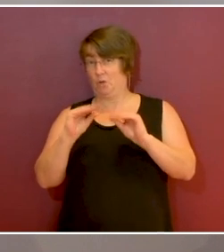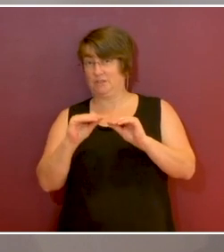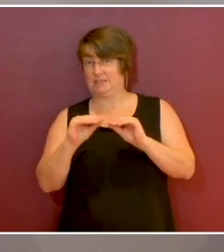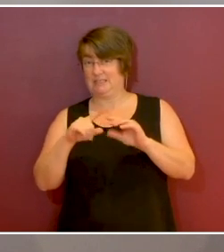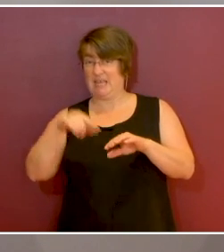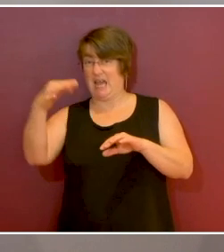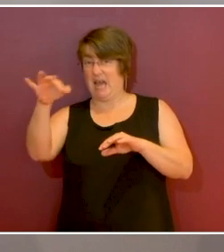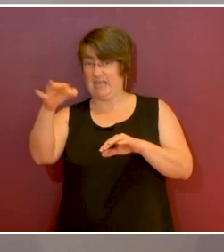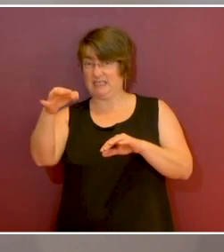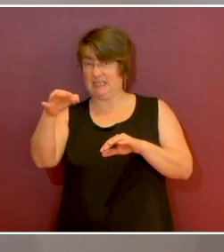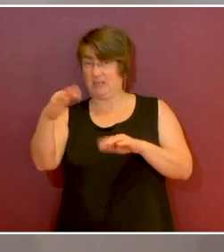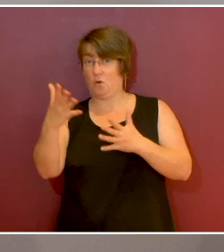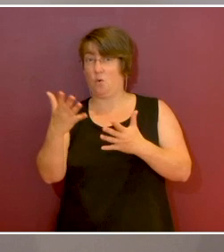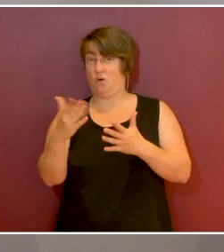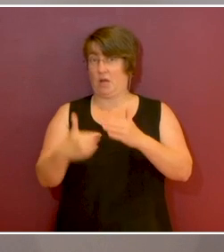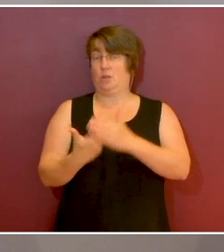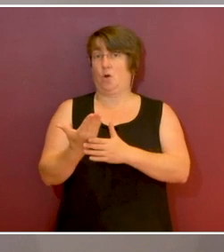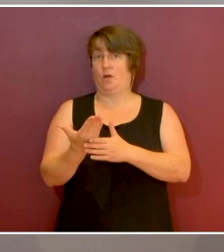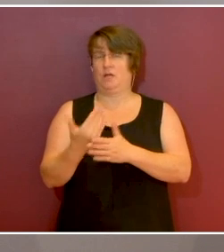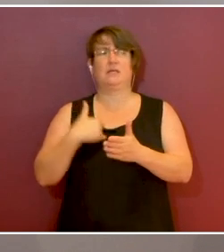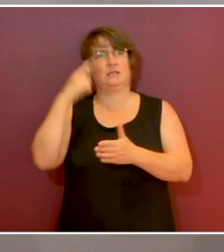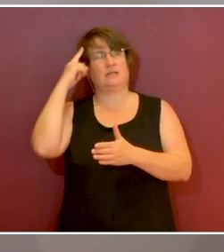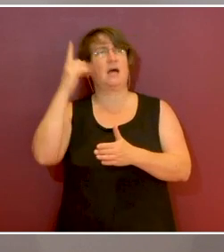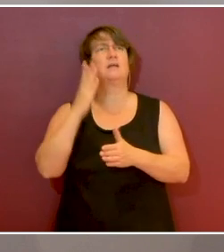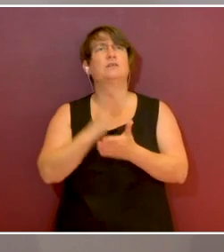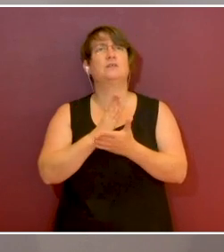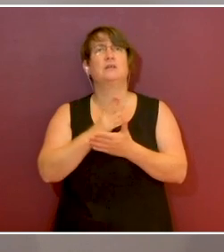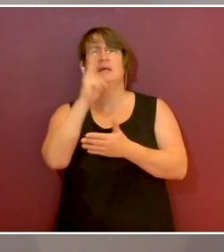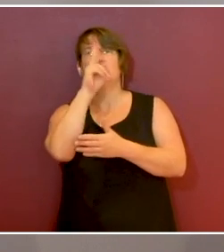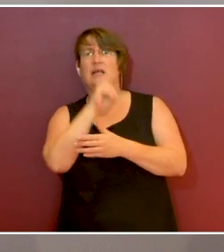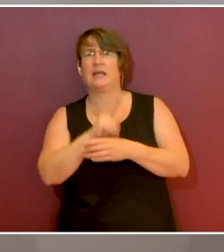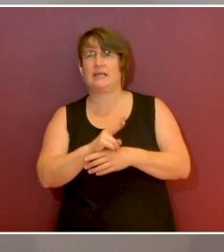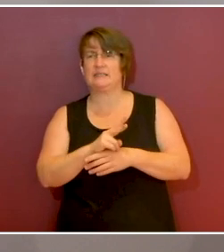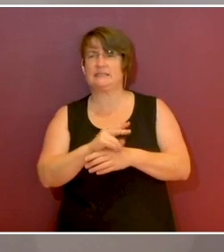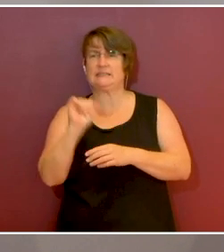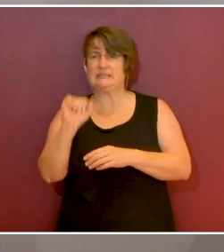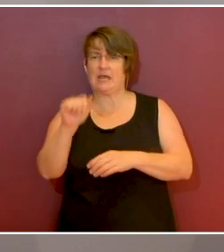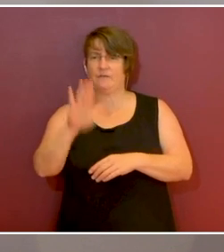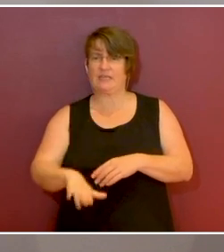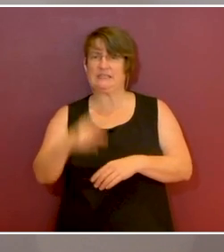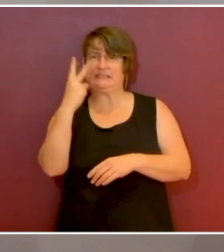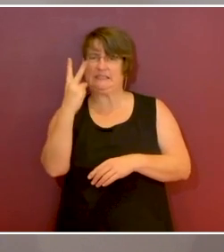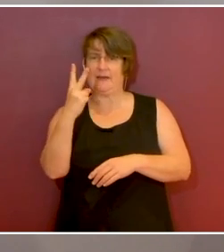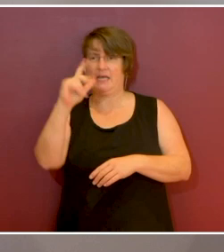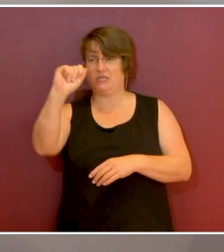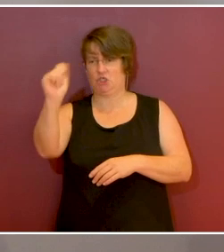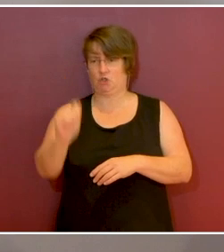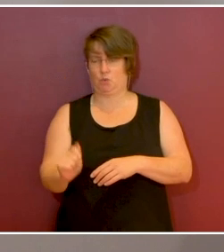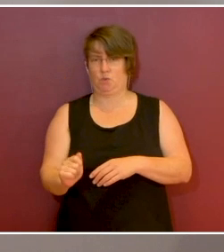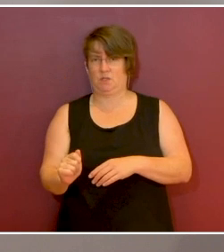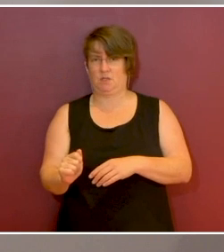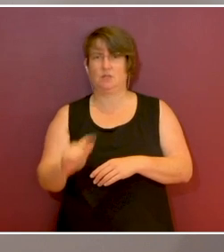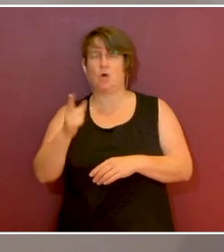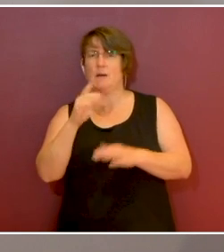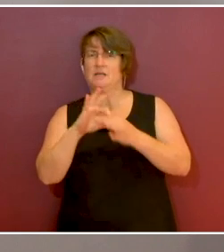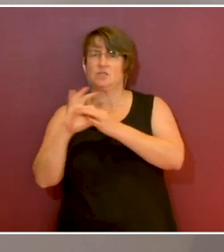ich dachte, ich hätte gelesen, dass schon in der Safe Kids 2 Studie, nur noch mal kurz zur Methode, wann da was